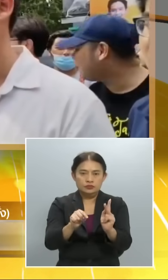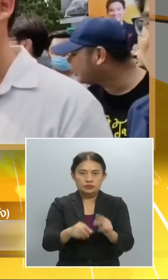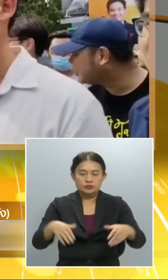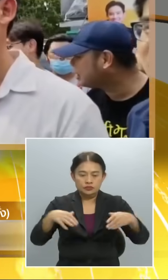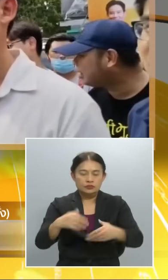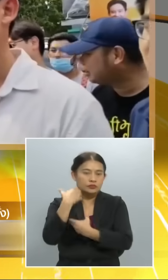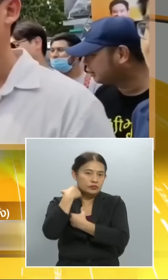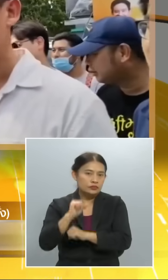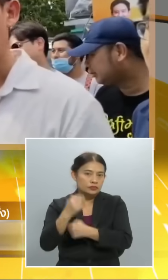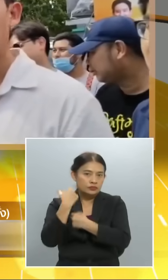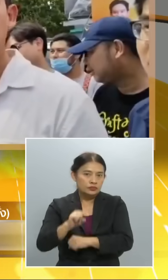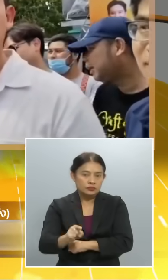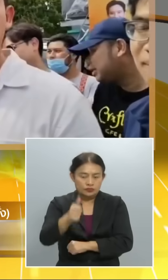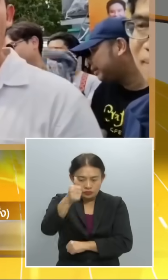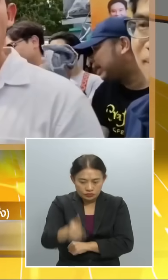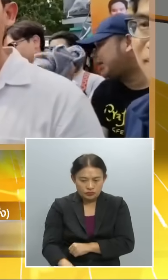ไม่รู้ว่าคุณสุรินทร์